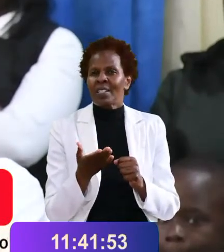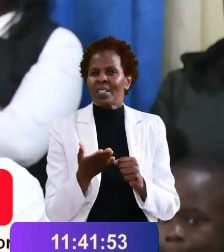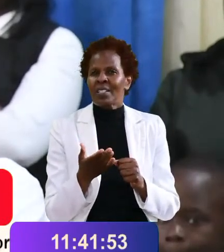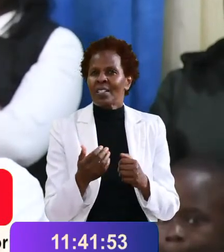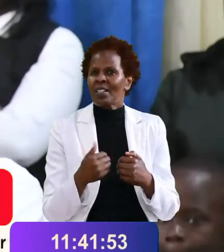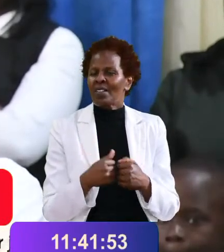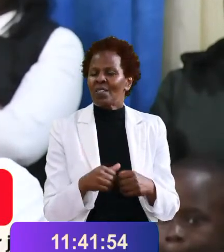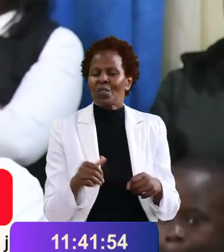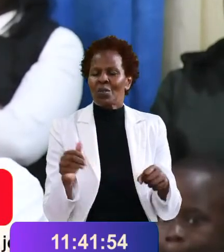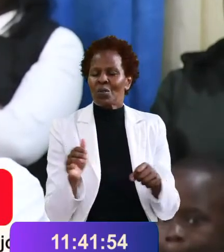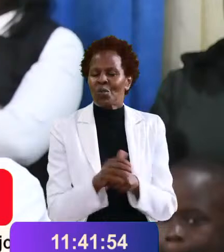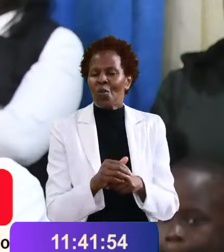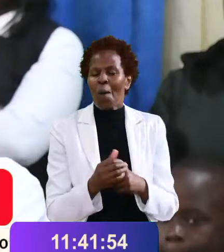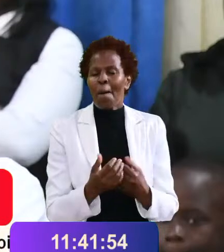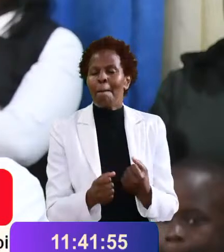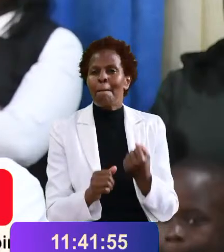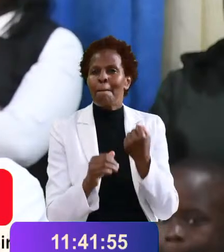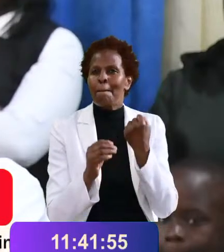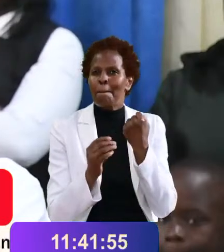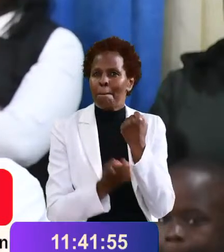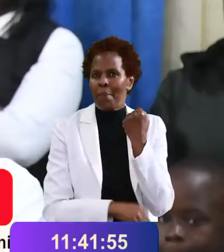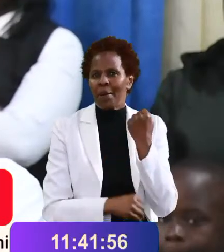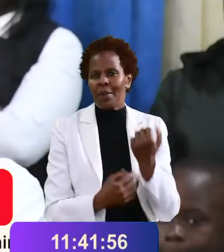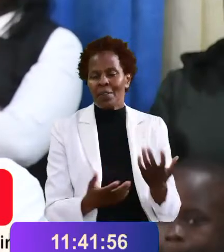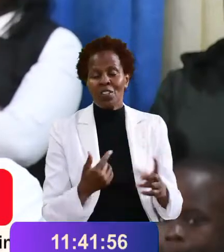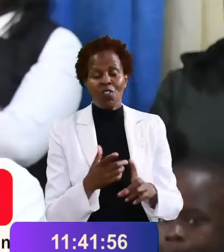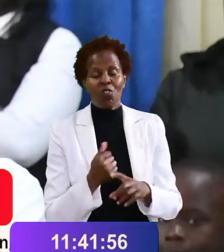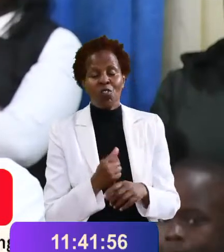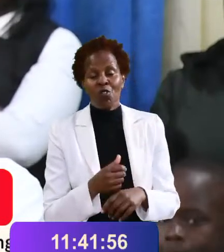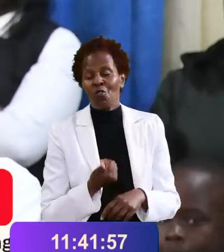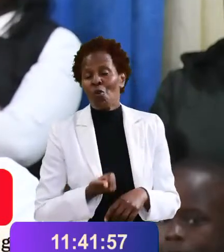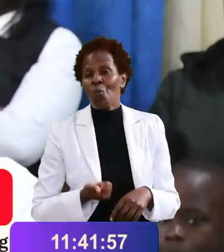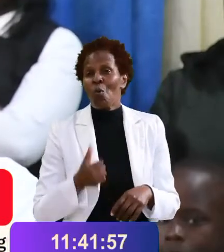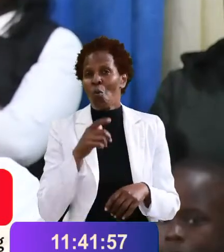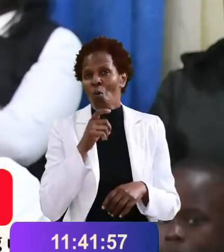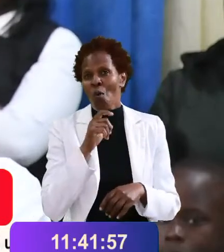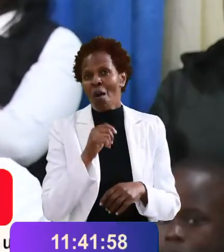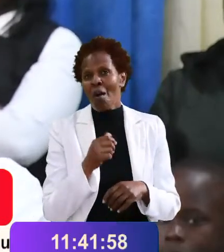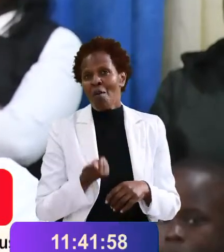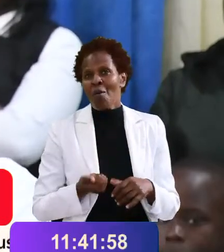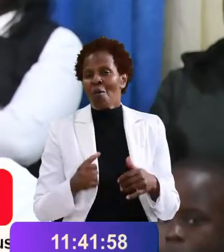vishawishi mbaya na bibi yake na watu waliokuwa wakimzunguka,